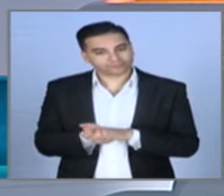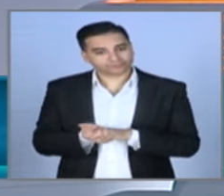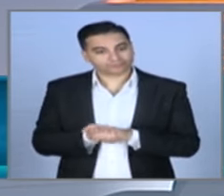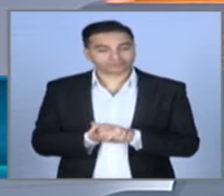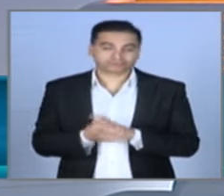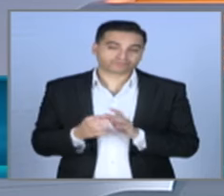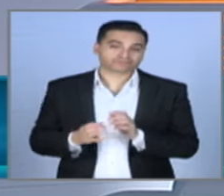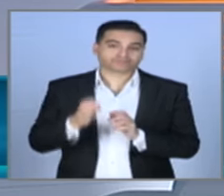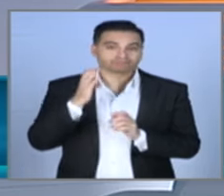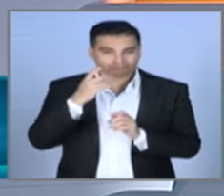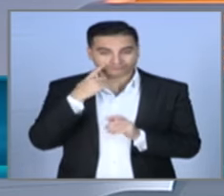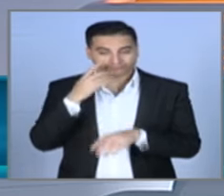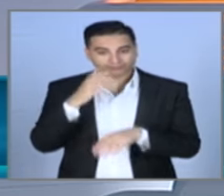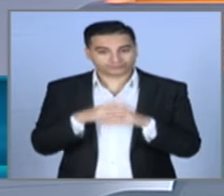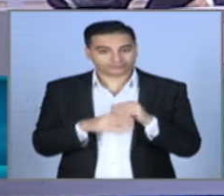يوسف،